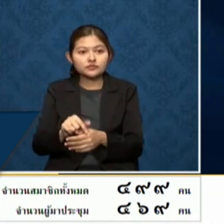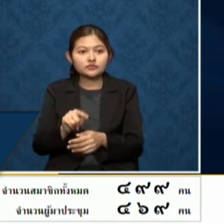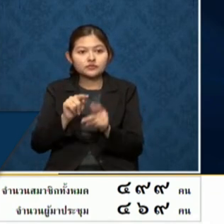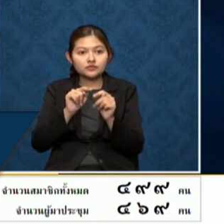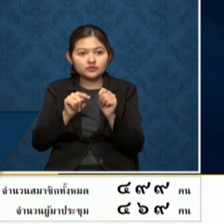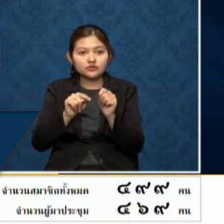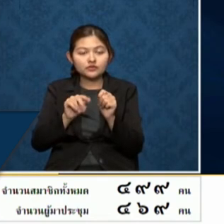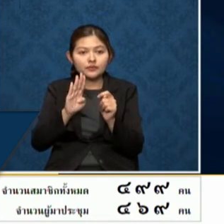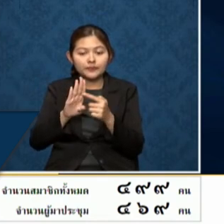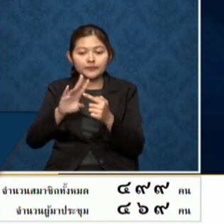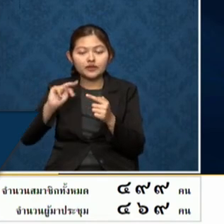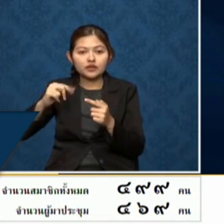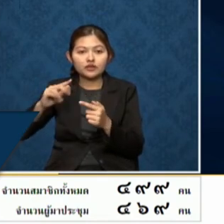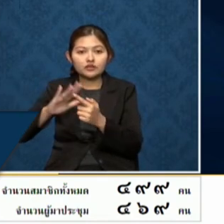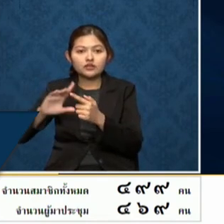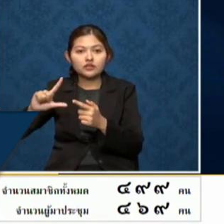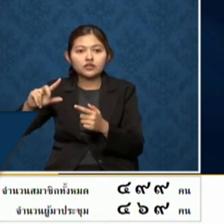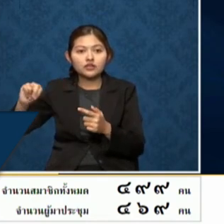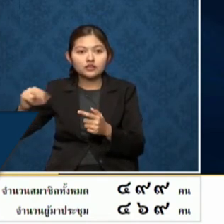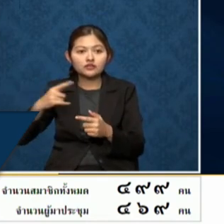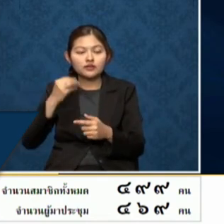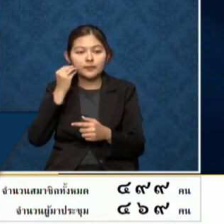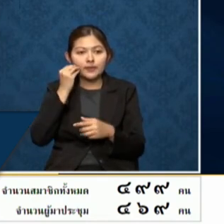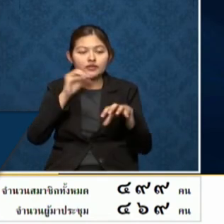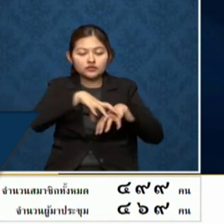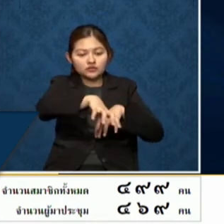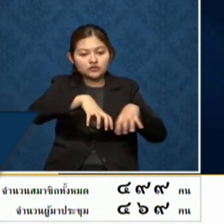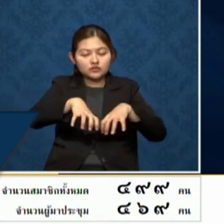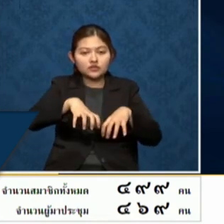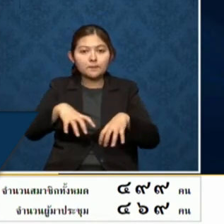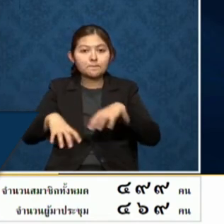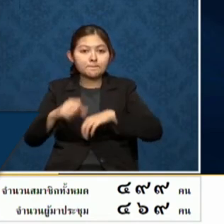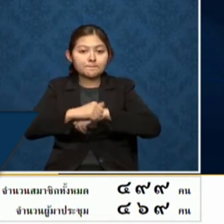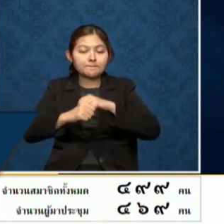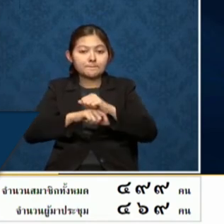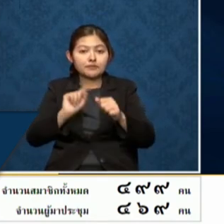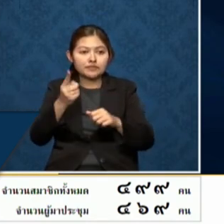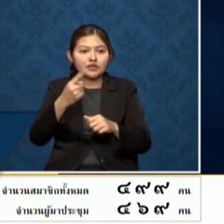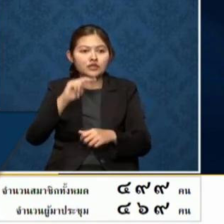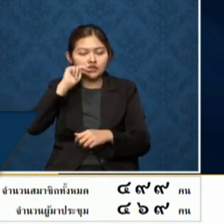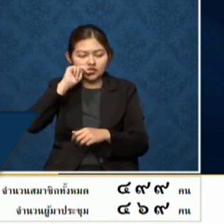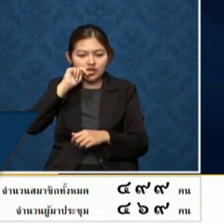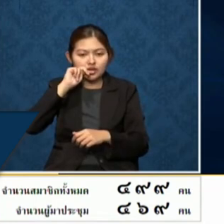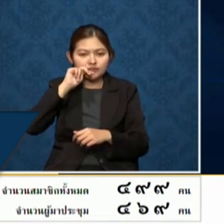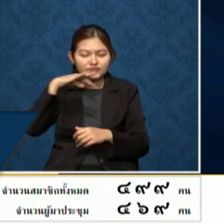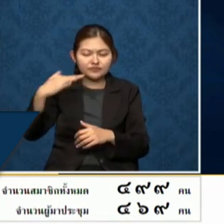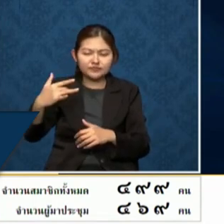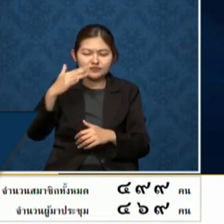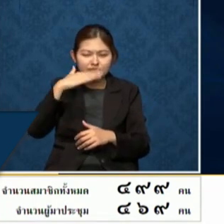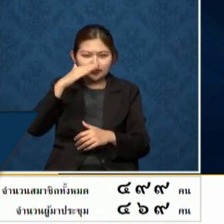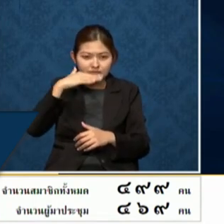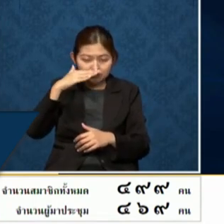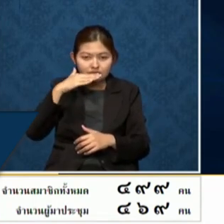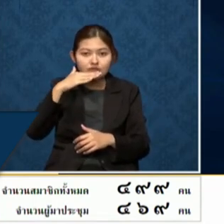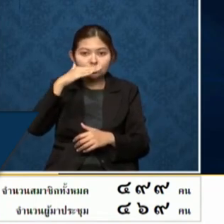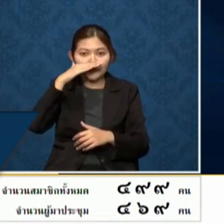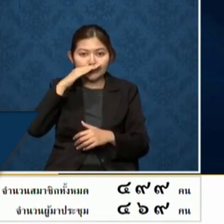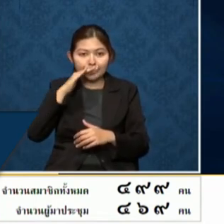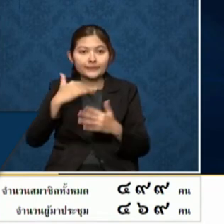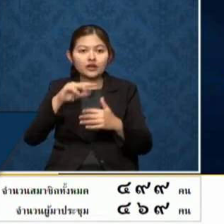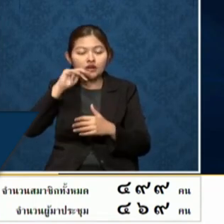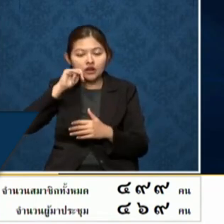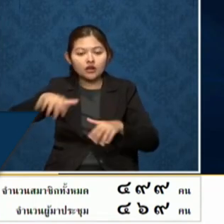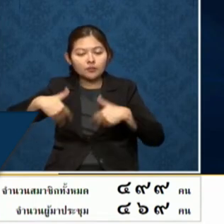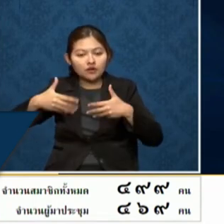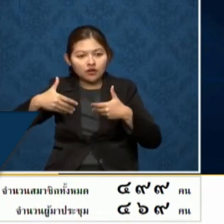ครับอำเภอบางเลนนะครับก็เป็นหมู่บ้านจัดสรรนะครับก็มีปัญหานะครับน้ำขุ่นนะครับแล้วก็มีกลิ่นด้วยรวมถึงน้ำร้อนนะครับ